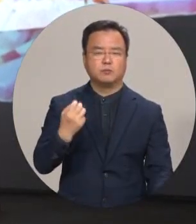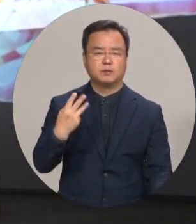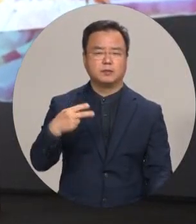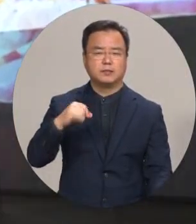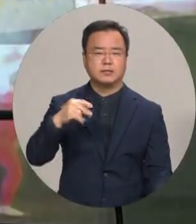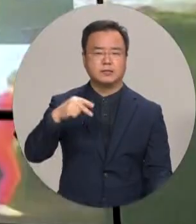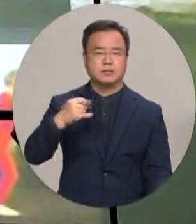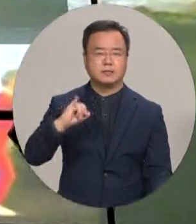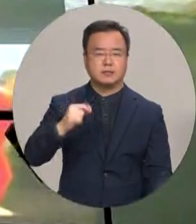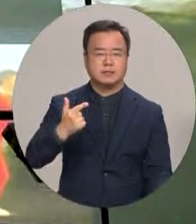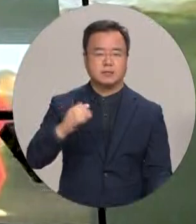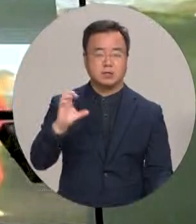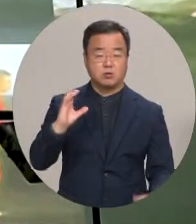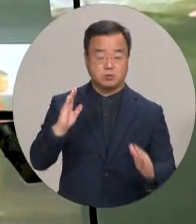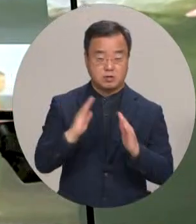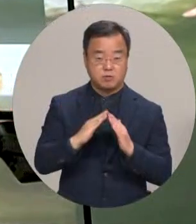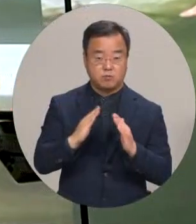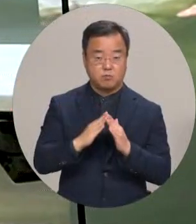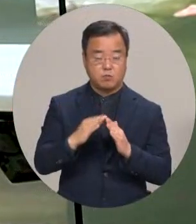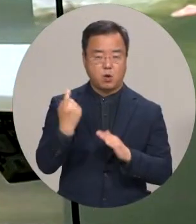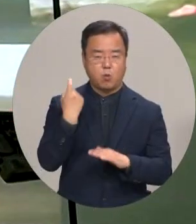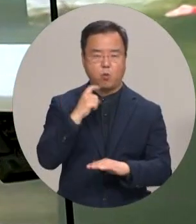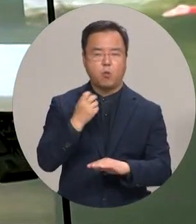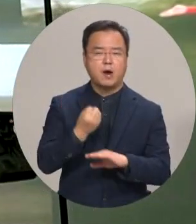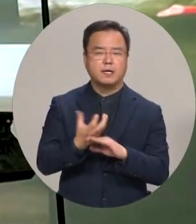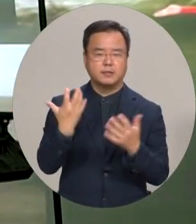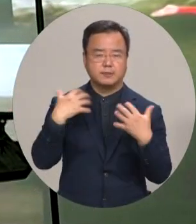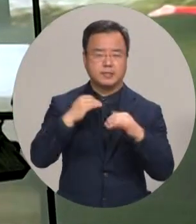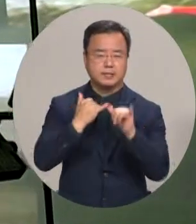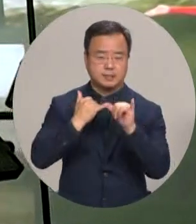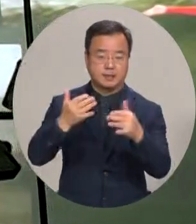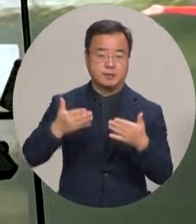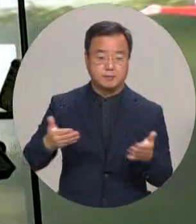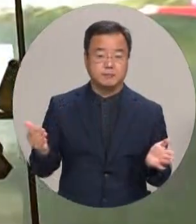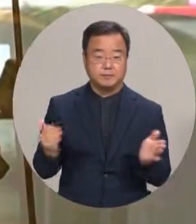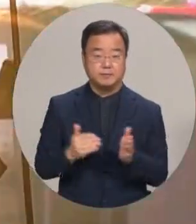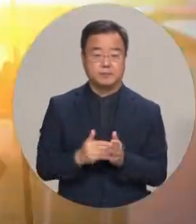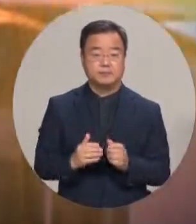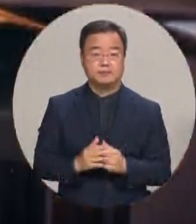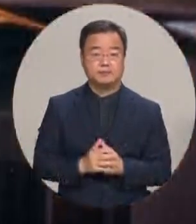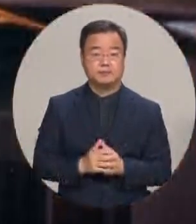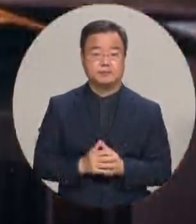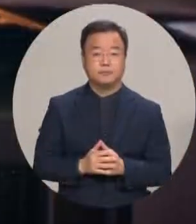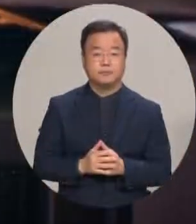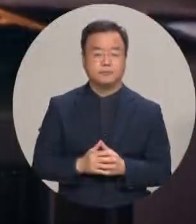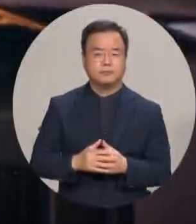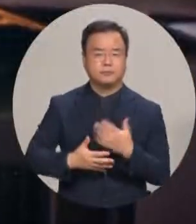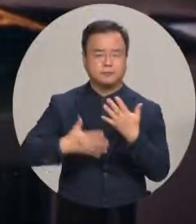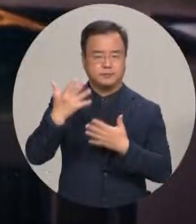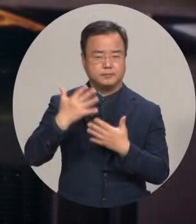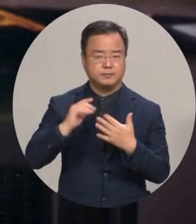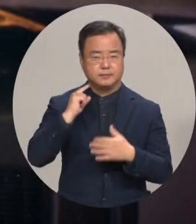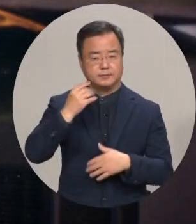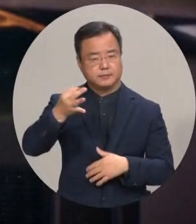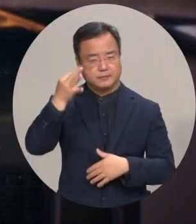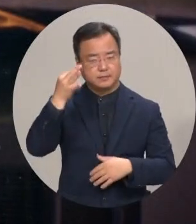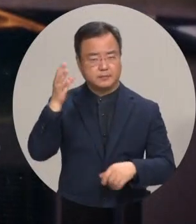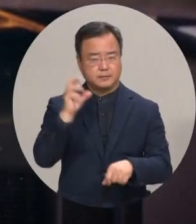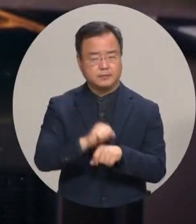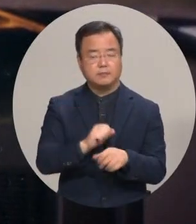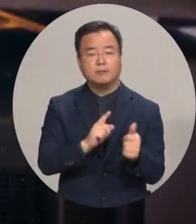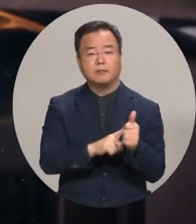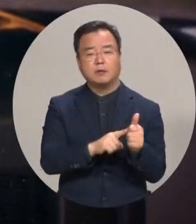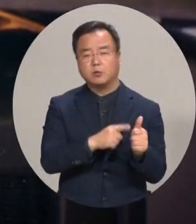비엔날레 황금사자상까지 수상하며 세계적인 예술가로 발돋움했습니다. 비디오 아트의 거장 옆엔